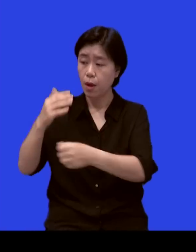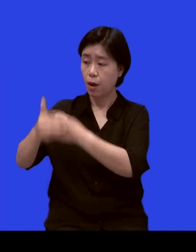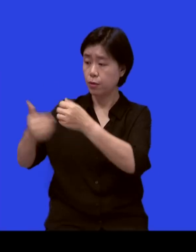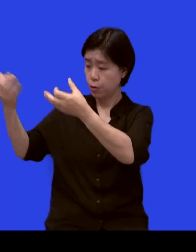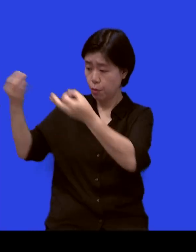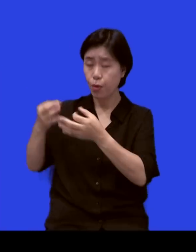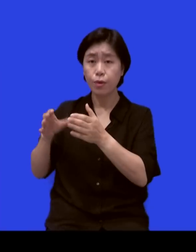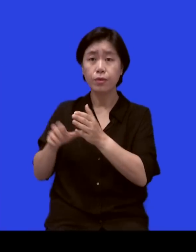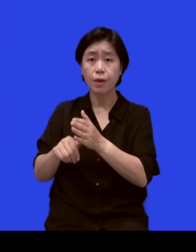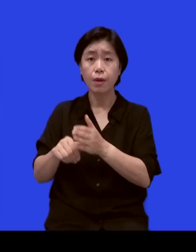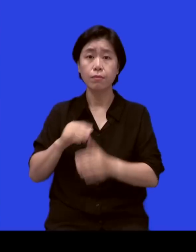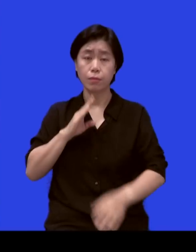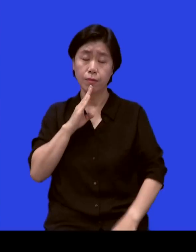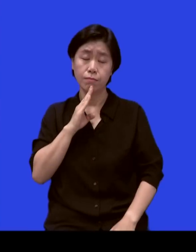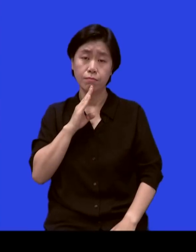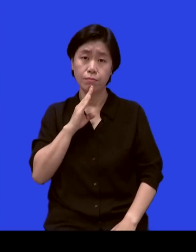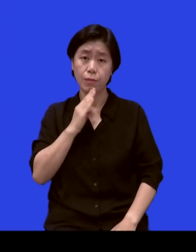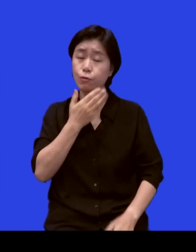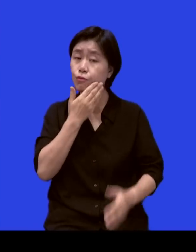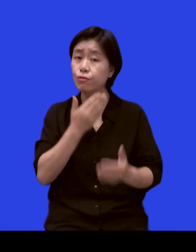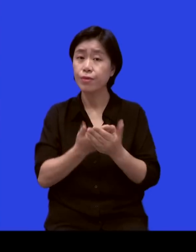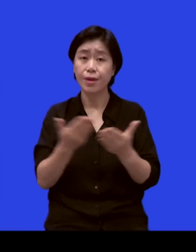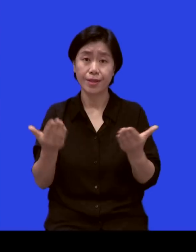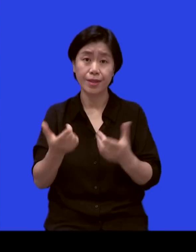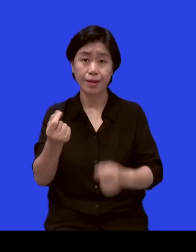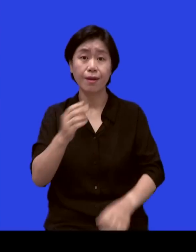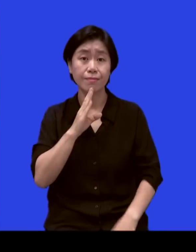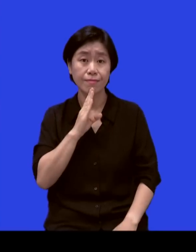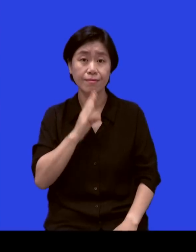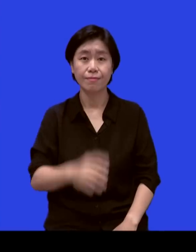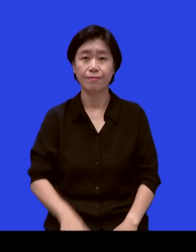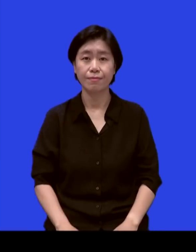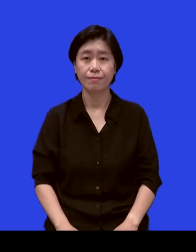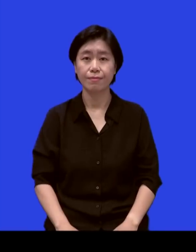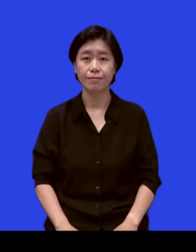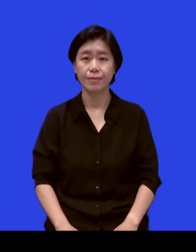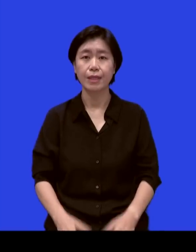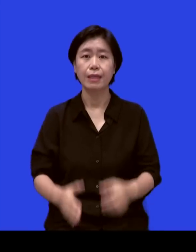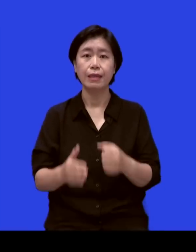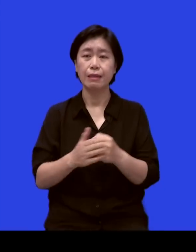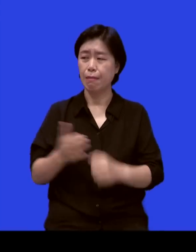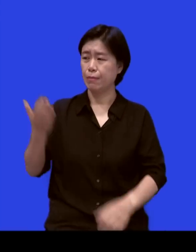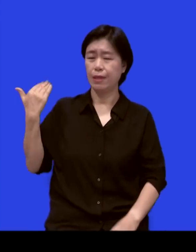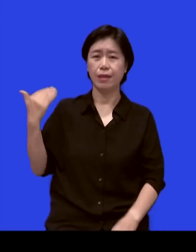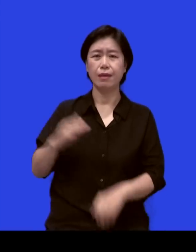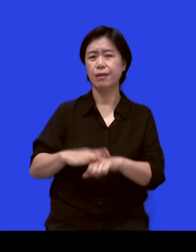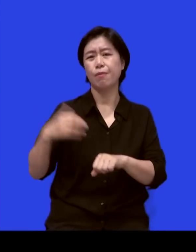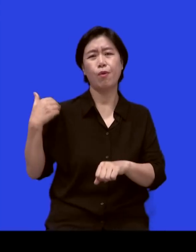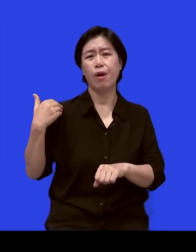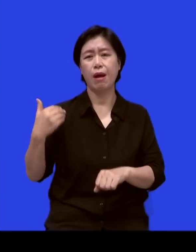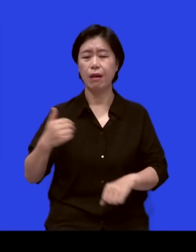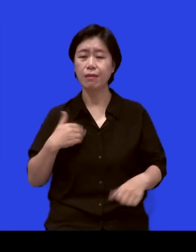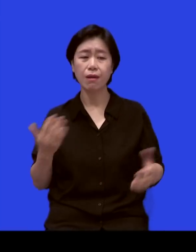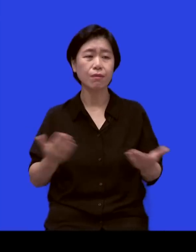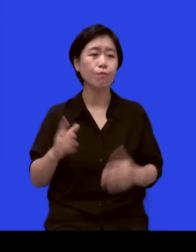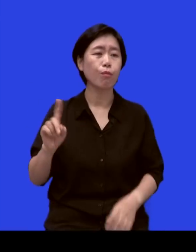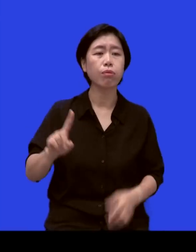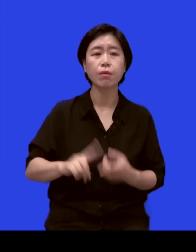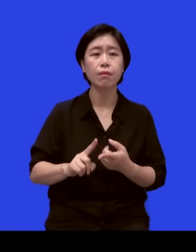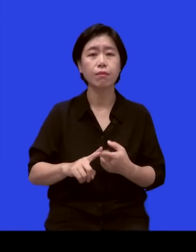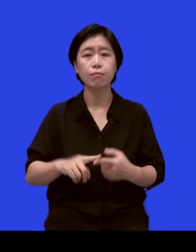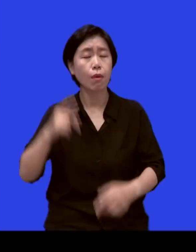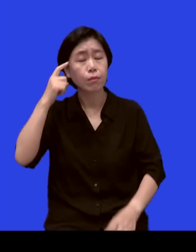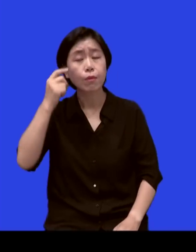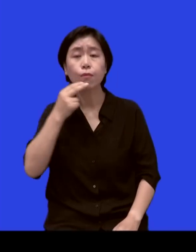앞에서 그래도 큰 일을 하고 있는 거 아닌가. 그럼요. 그래서 제가 그 생각이 든 후부터는 예. 그러니까 그전에는 몰랐어요. 제가 하고 있는 일에 대해서도. 예. 그러니까 왜